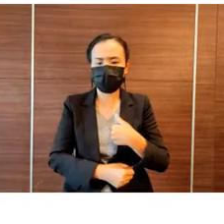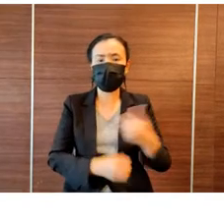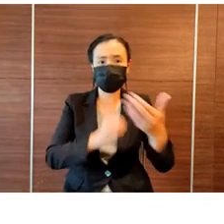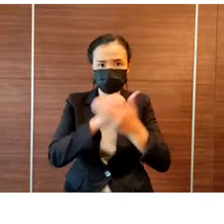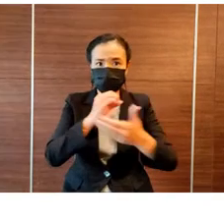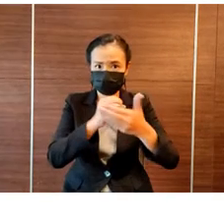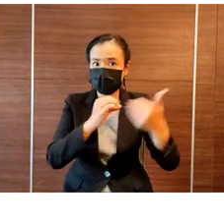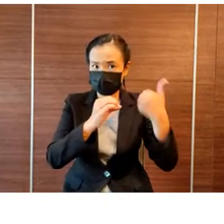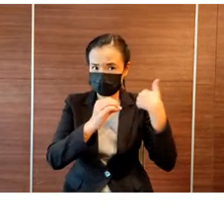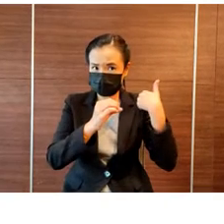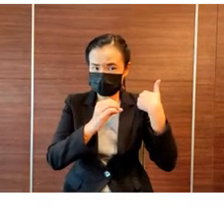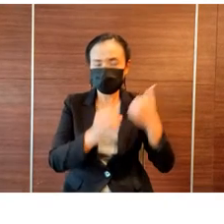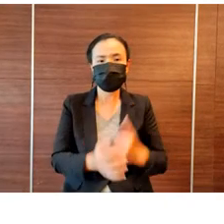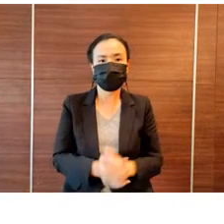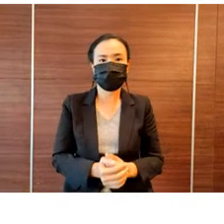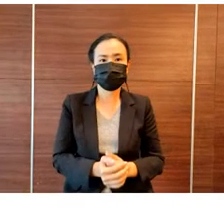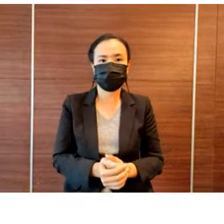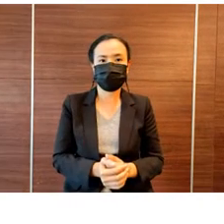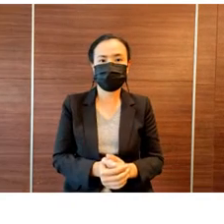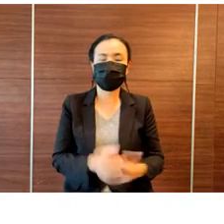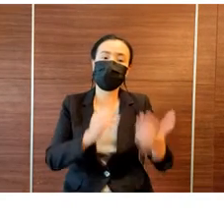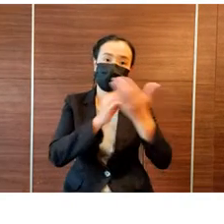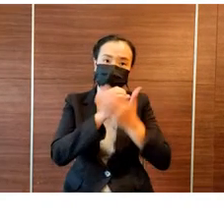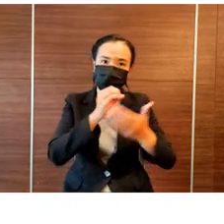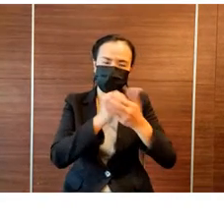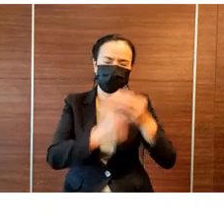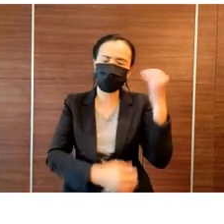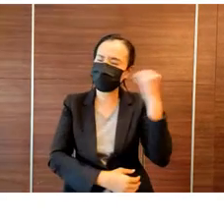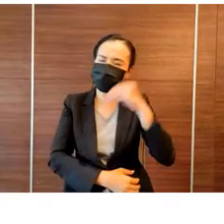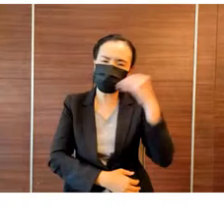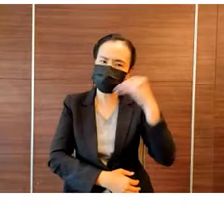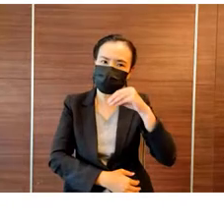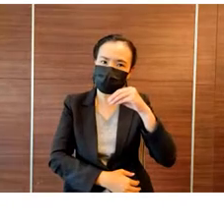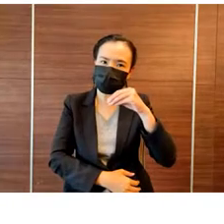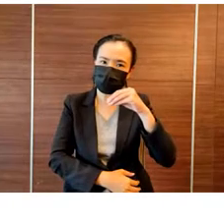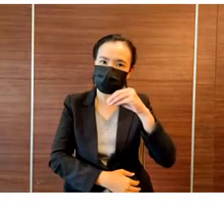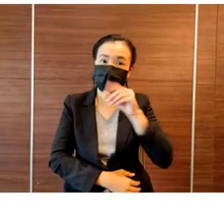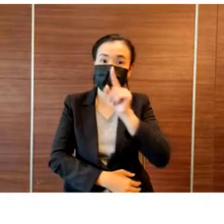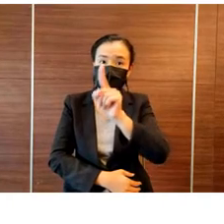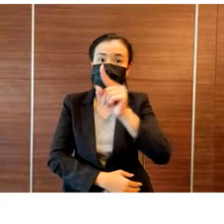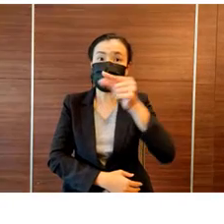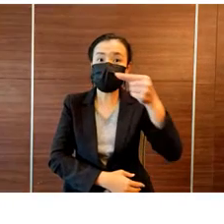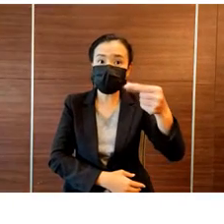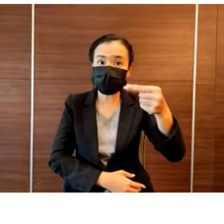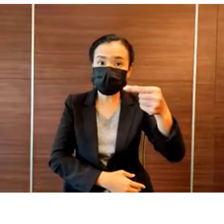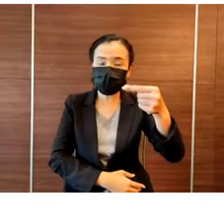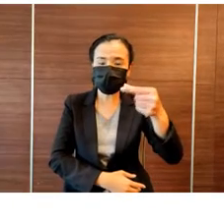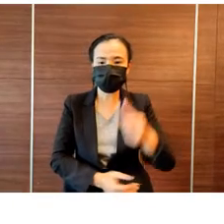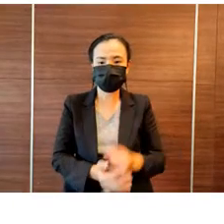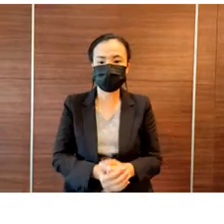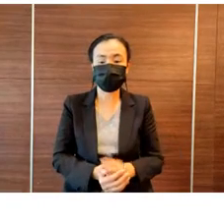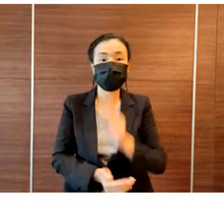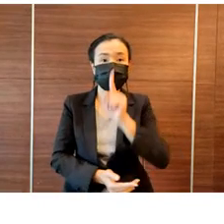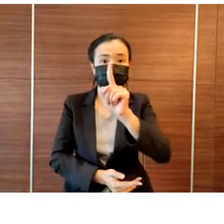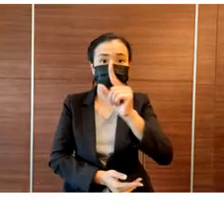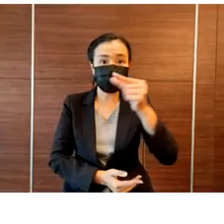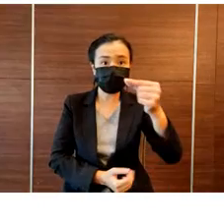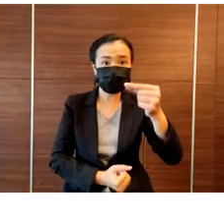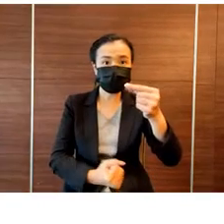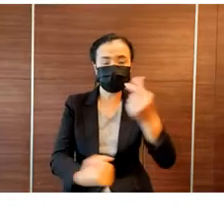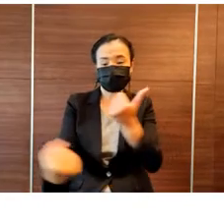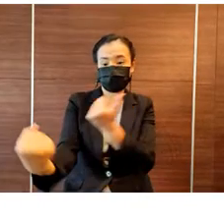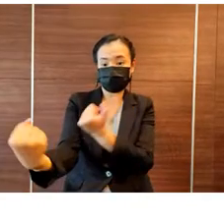าอยู่นะก็ยังใช้ยาทุกวันวันละ 1G นะครับ 1G โดยการฉีดน